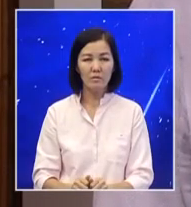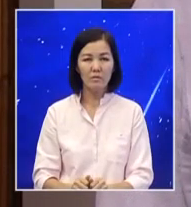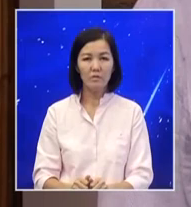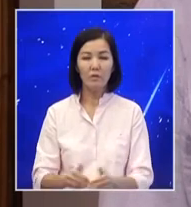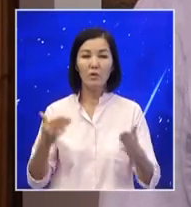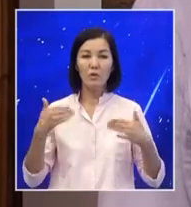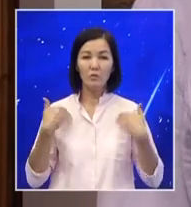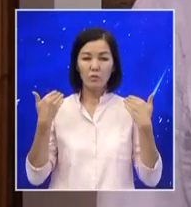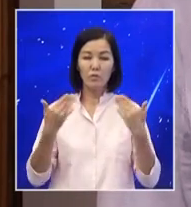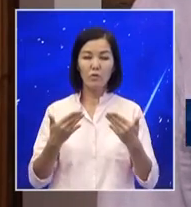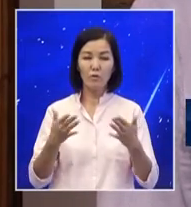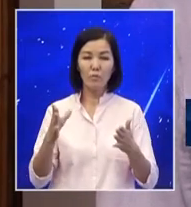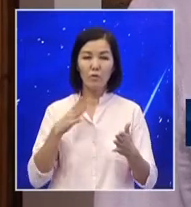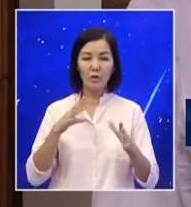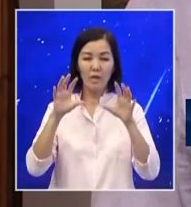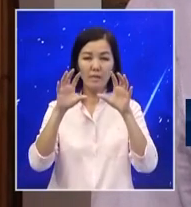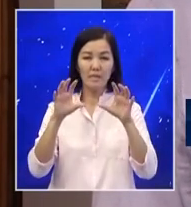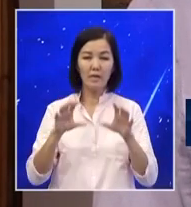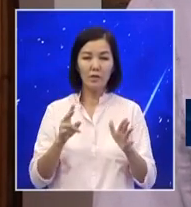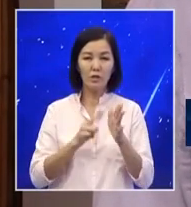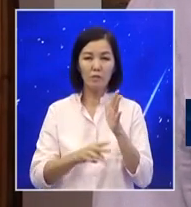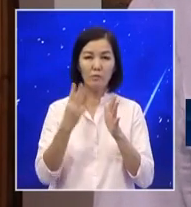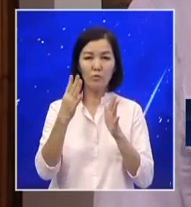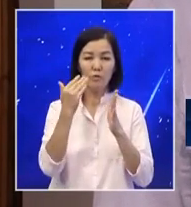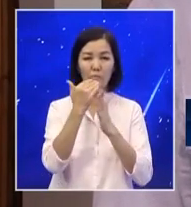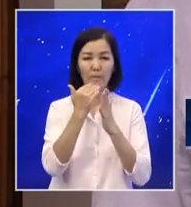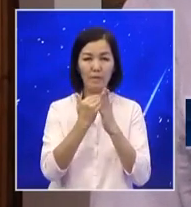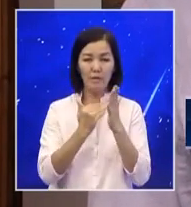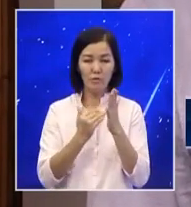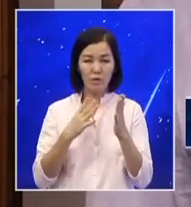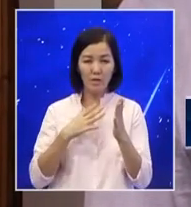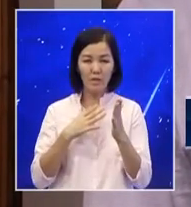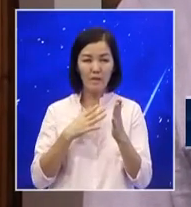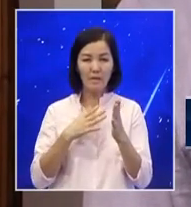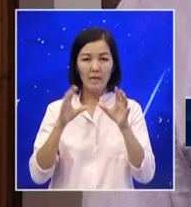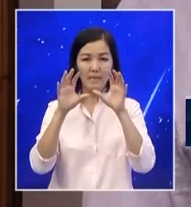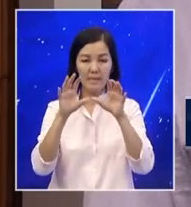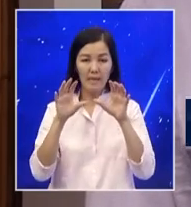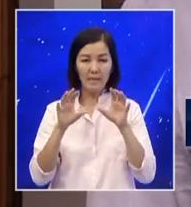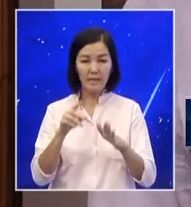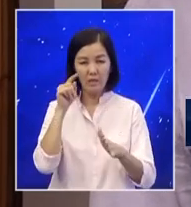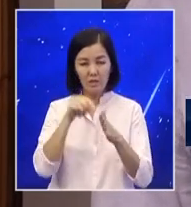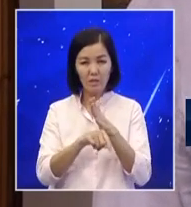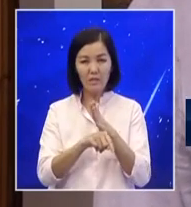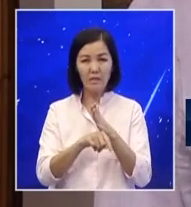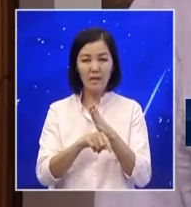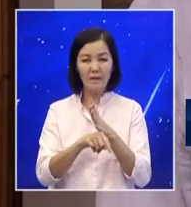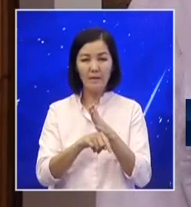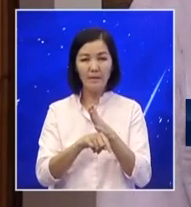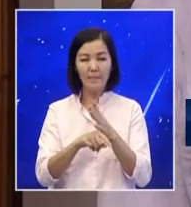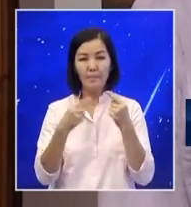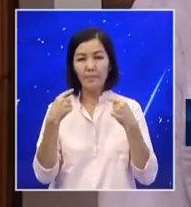Ұсынылып отырған заң 74 баптан тұрады. Осы заңда жаңағы басқа босалқы